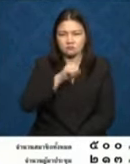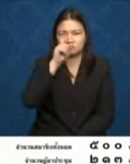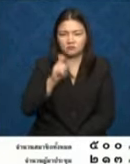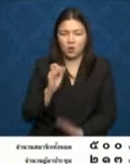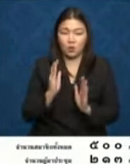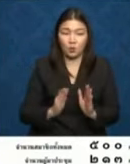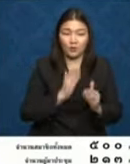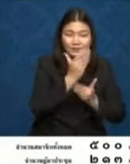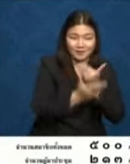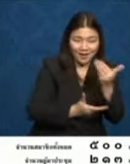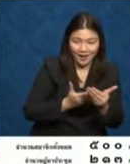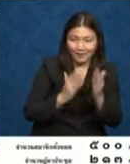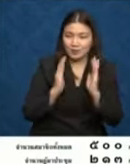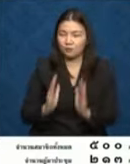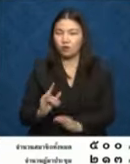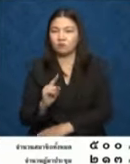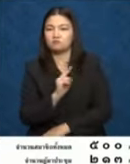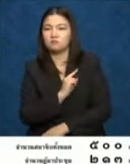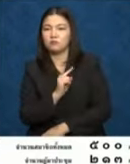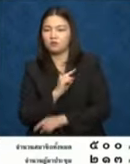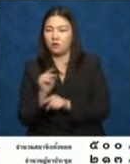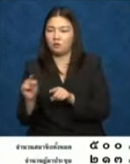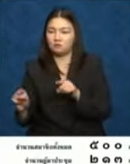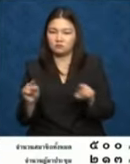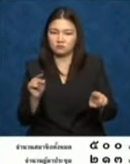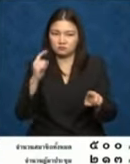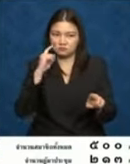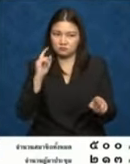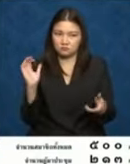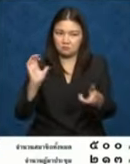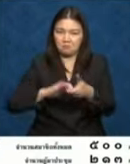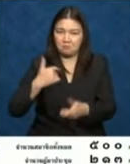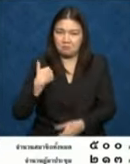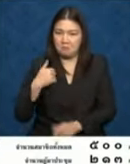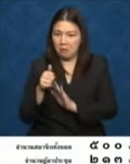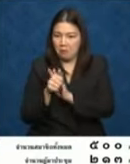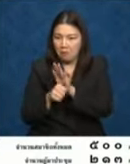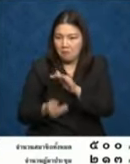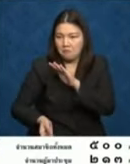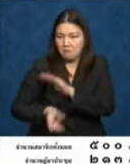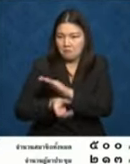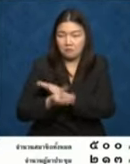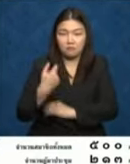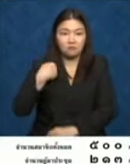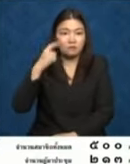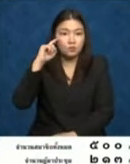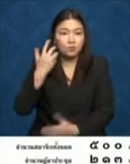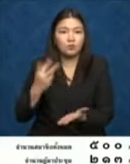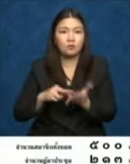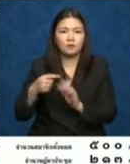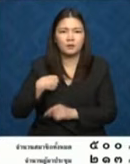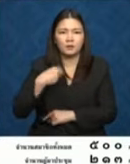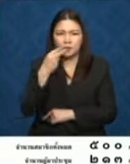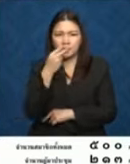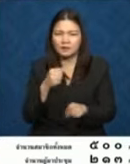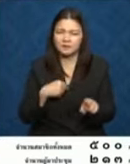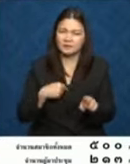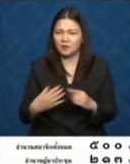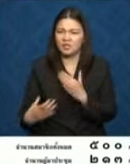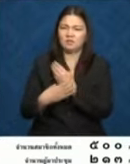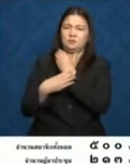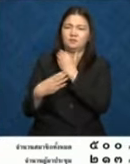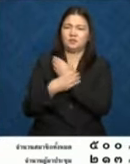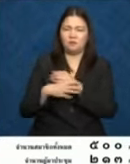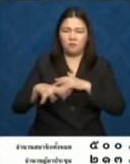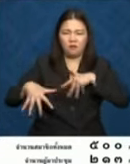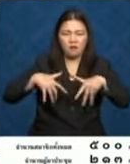ผู้ขายกับเจ้าที่ของรัฐมีการรู้เห็นเป็นใจกันหรือเปล่านะครับคนขายปุ๊บก็มีการจับกุมอย่างต่อเนื่องอันนี้เขาสงสั